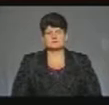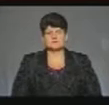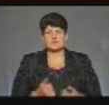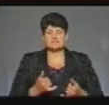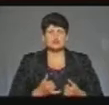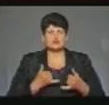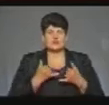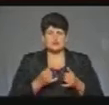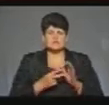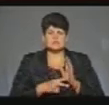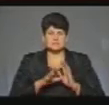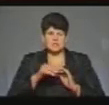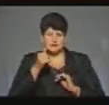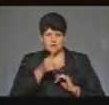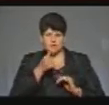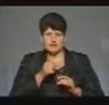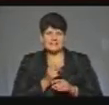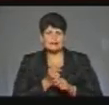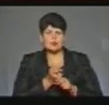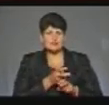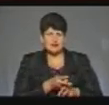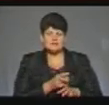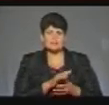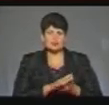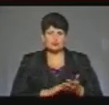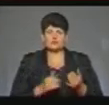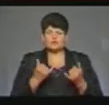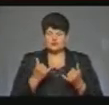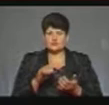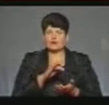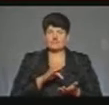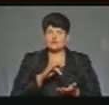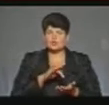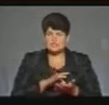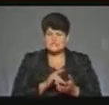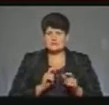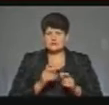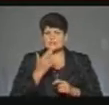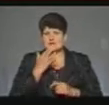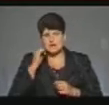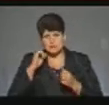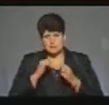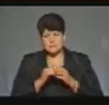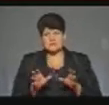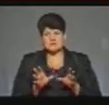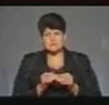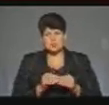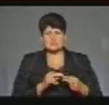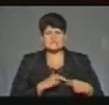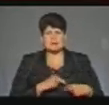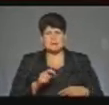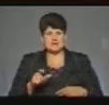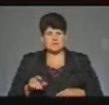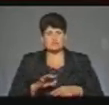Вшанування 75-х роковин депортації продовжилося і сьогодні в столиці. Інститут національної пам'яті спільно з партнерами проводить